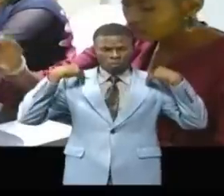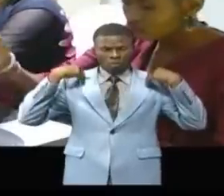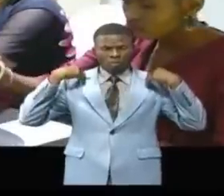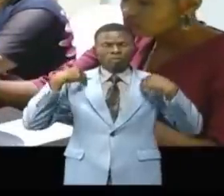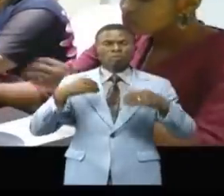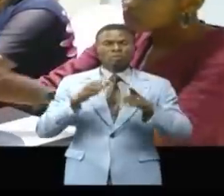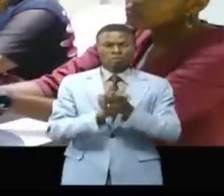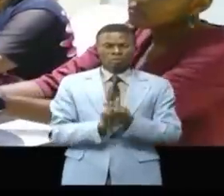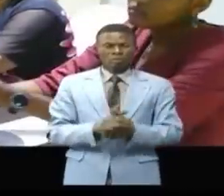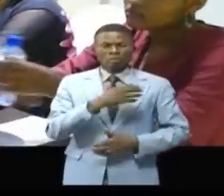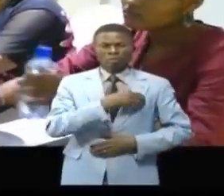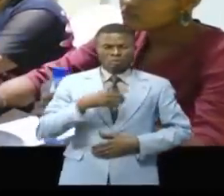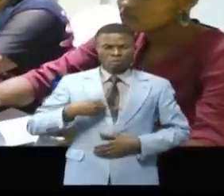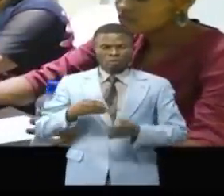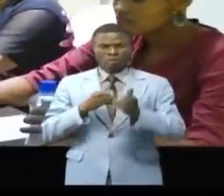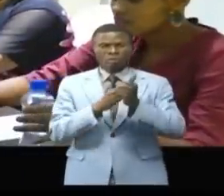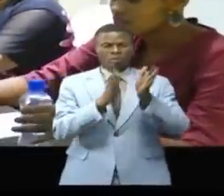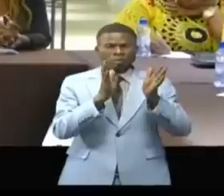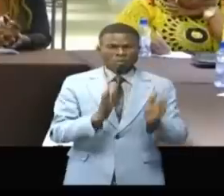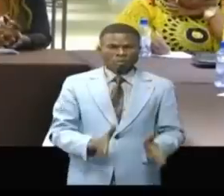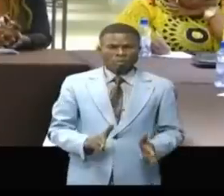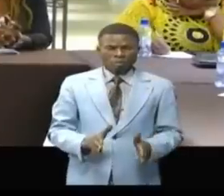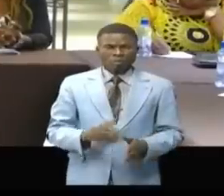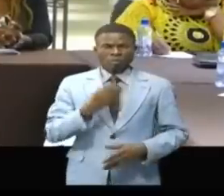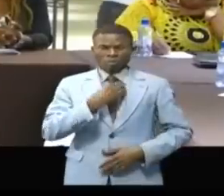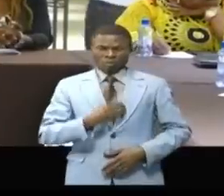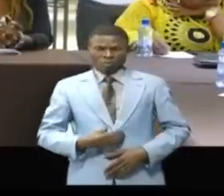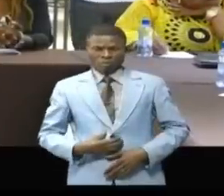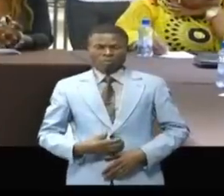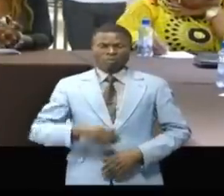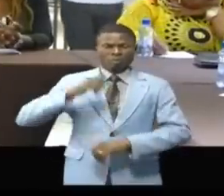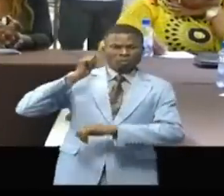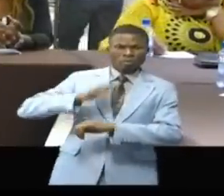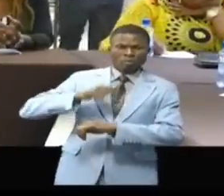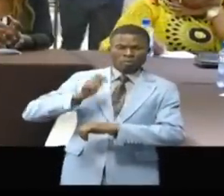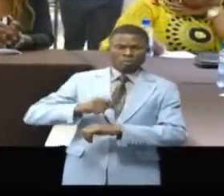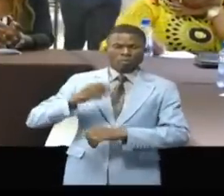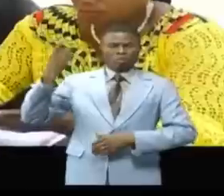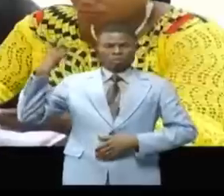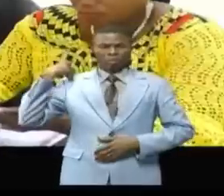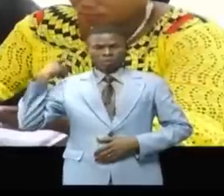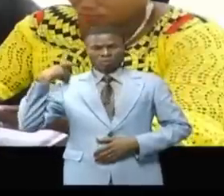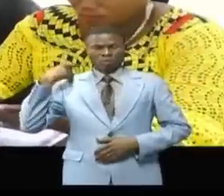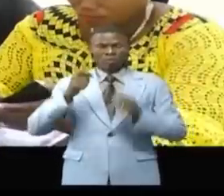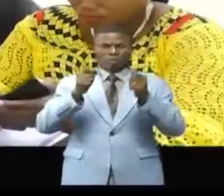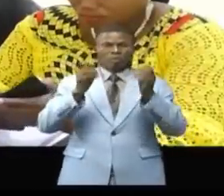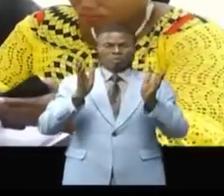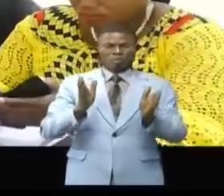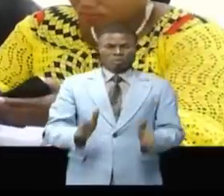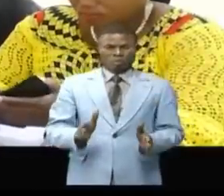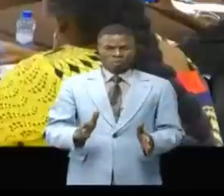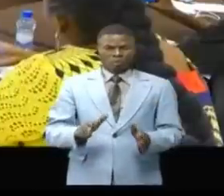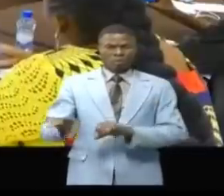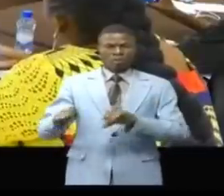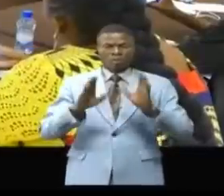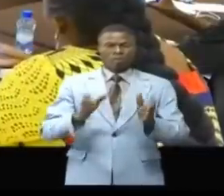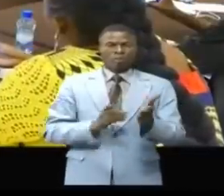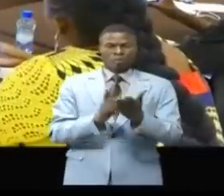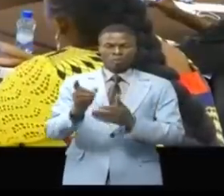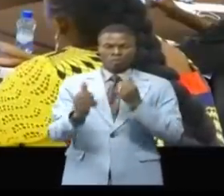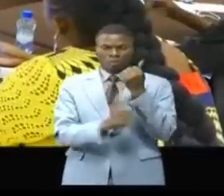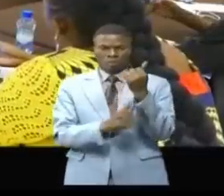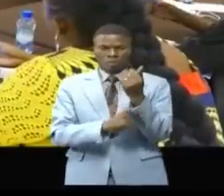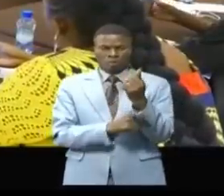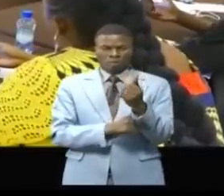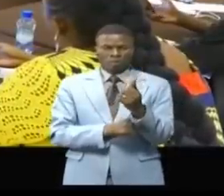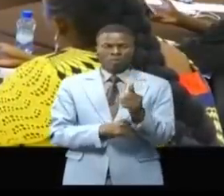acabits, les femmes leaders, dont les avocats, les magistrats, les députés, les journalistes, les activistes des droits humains et